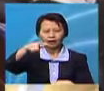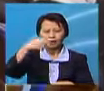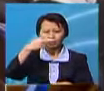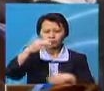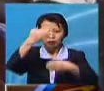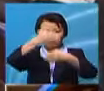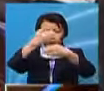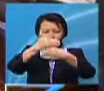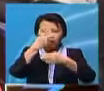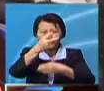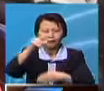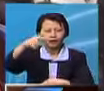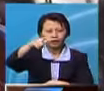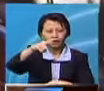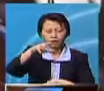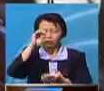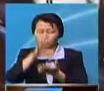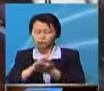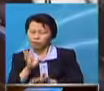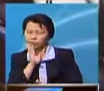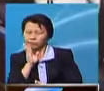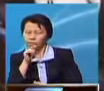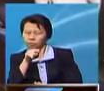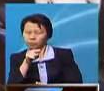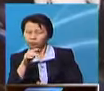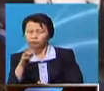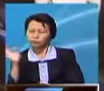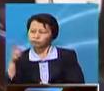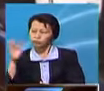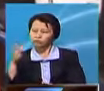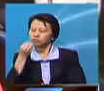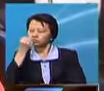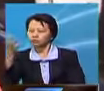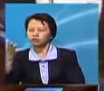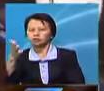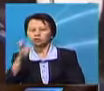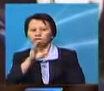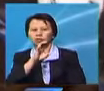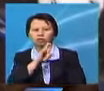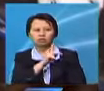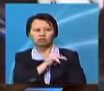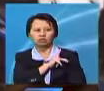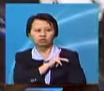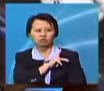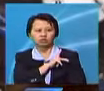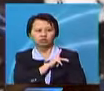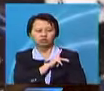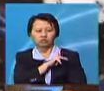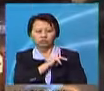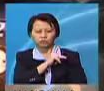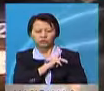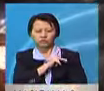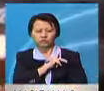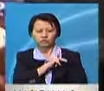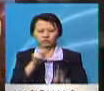tingkap tu. Suami kata ni kita bagi tahu dengan ketua penduduk kan.